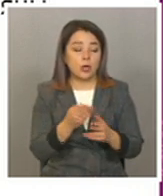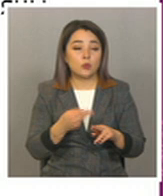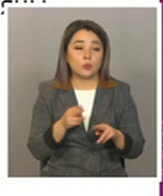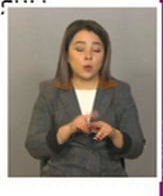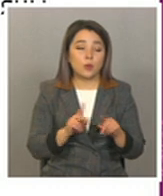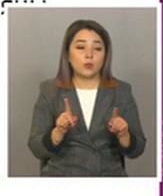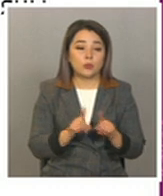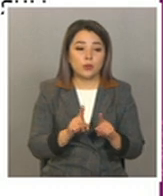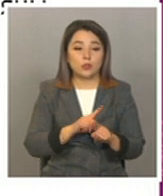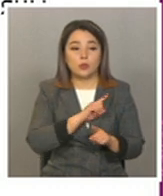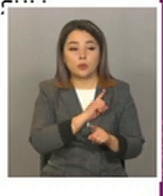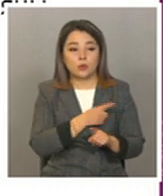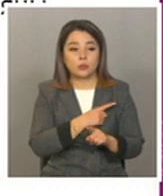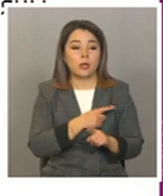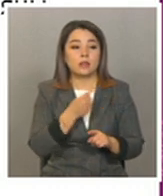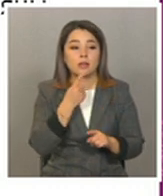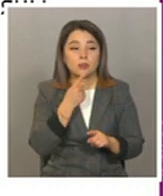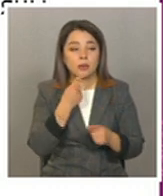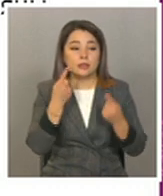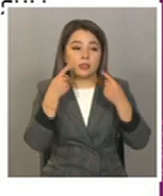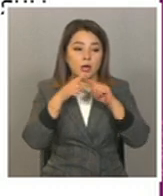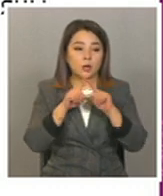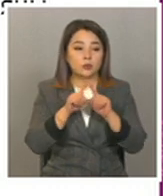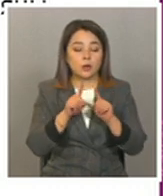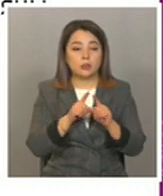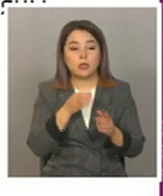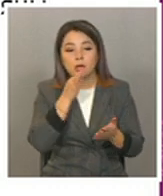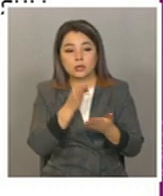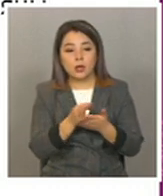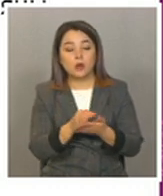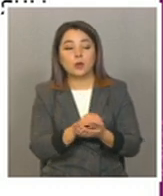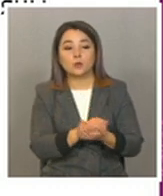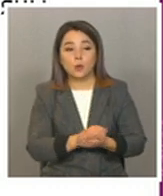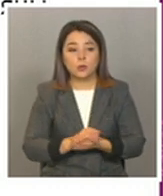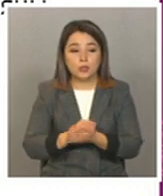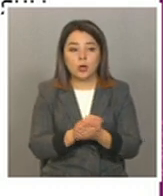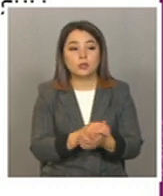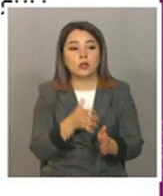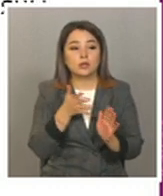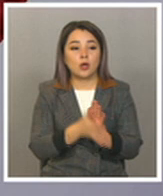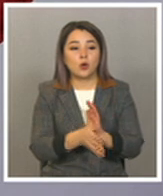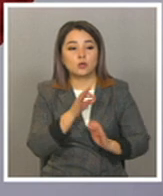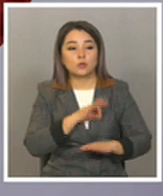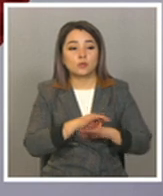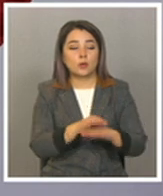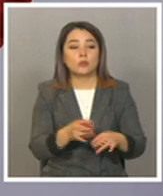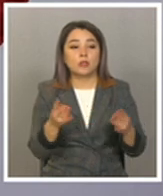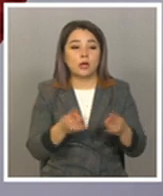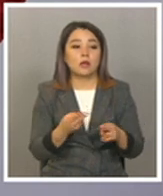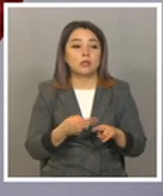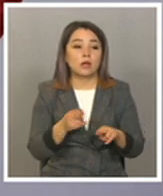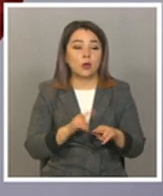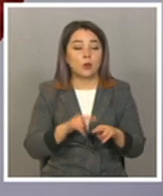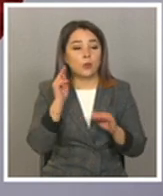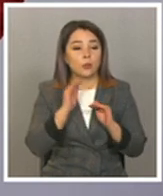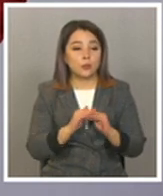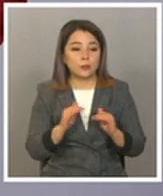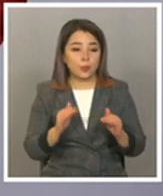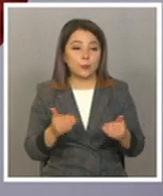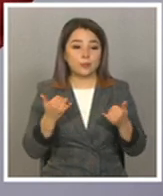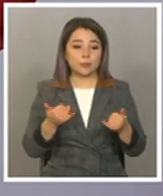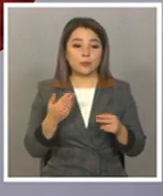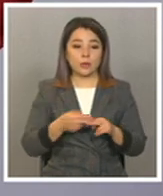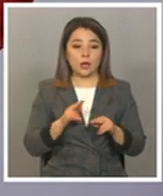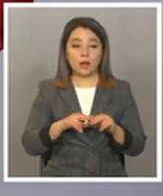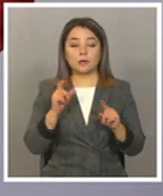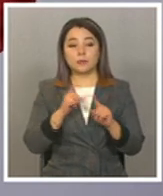күшімізді тіл мен технологияны кешенді түрде достастыруға жұмсауымыз керек. Міне, оқушылар, біз